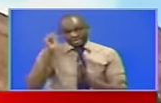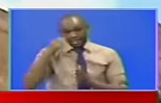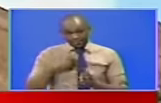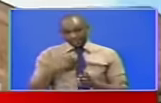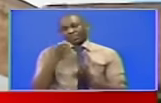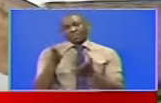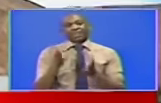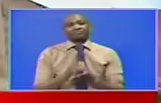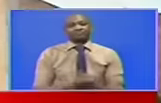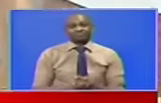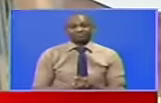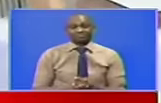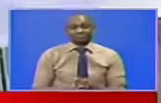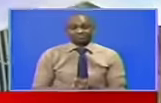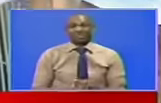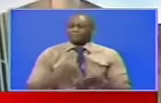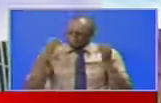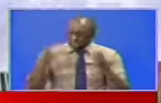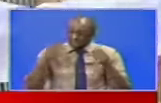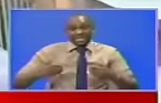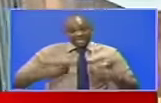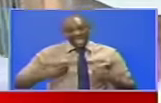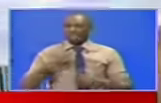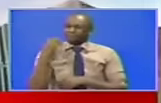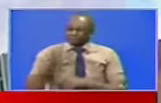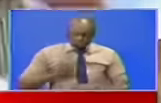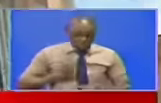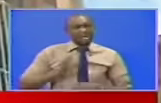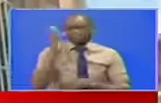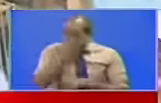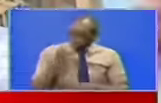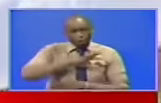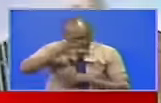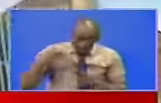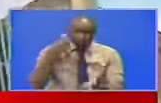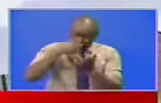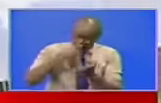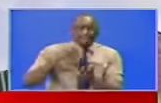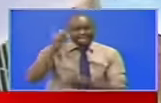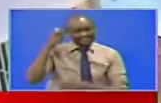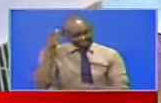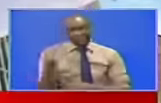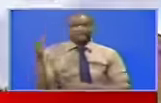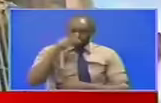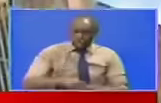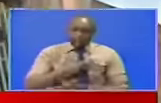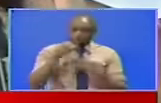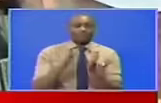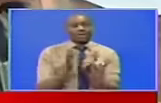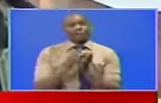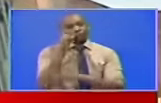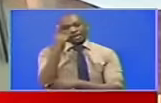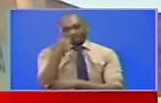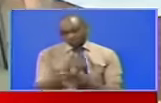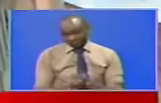ayayaya. Sata wata wote wasichana wa rembo, wote waingie NASA, tuimarishe umoja wetu Kenya hii.